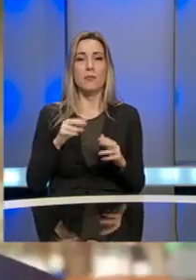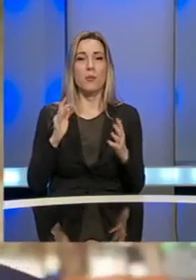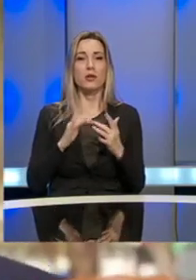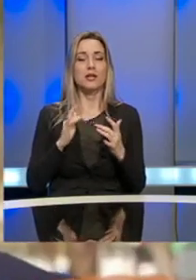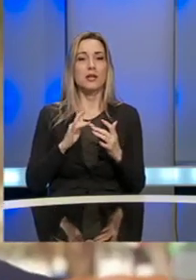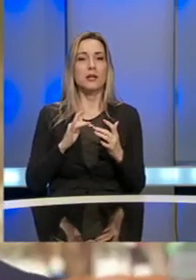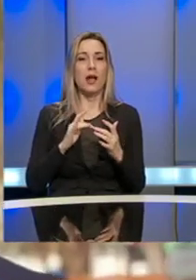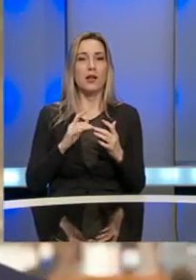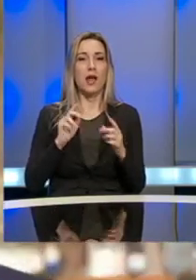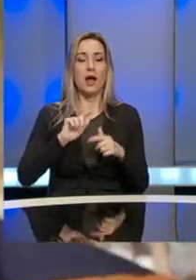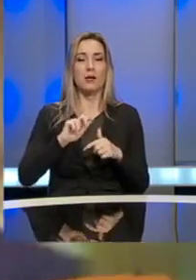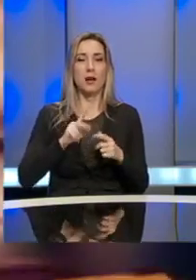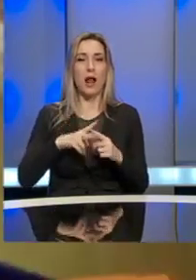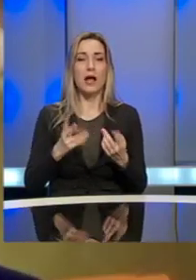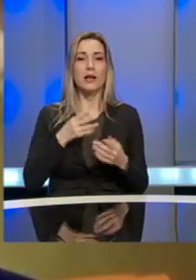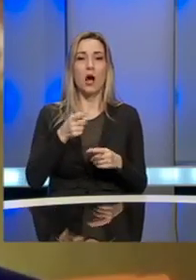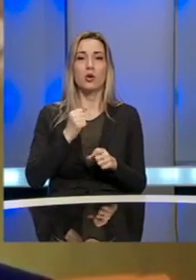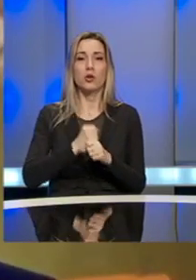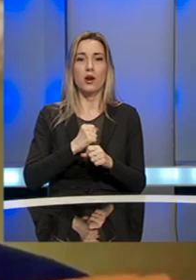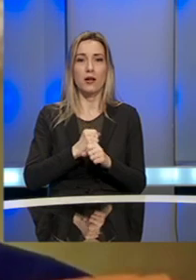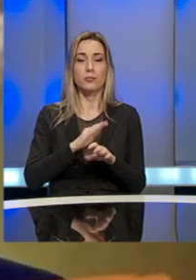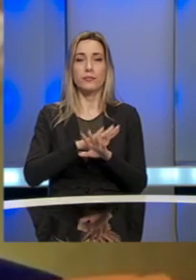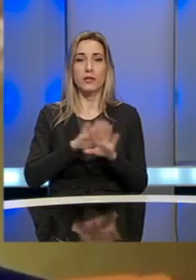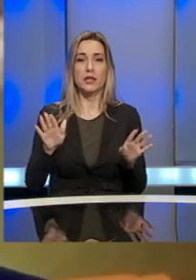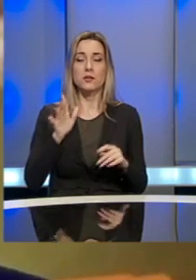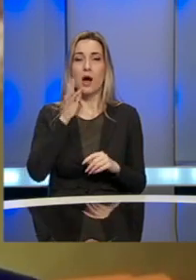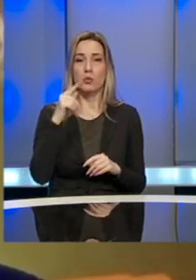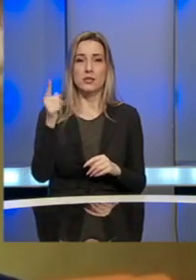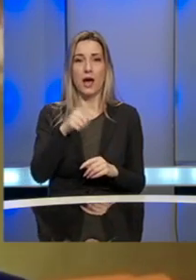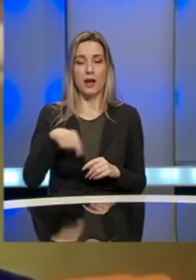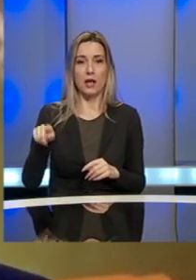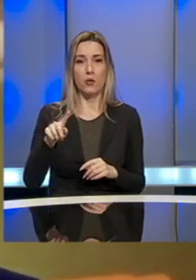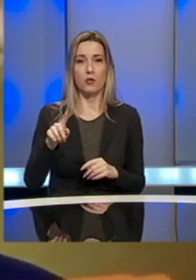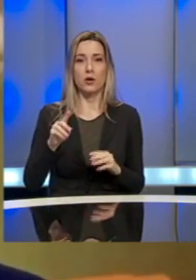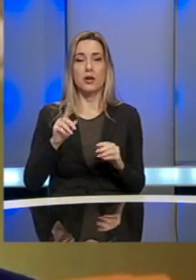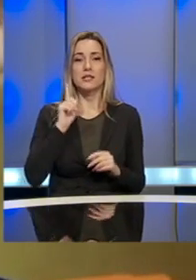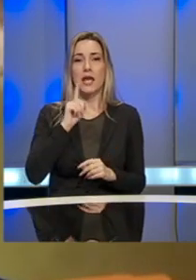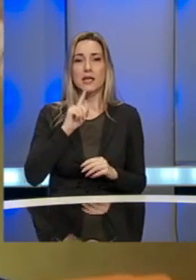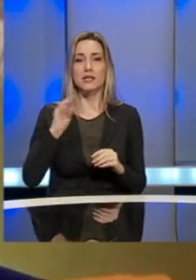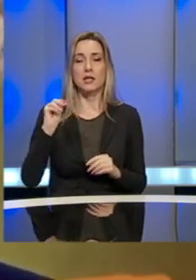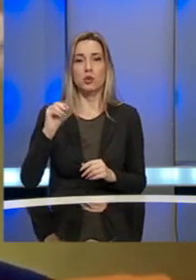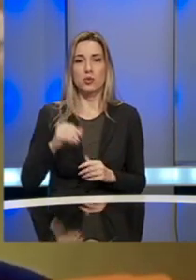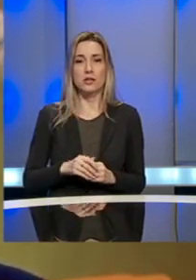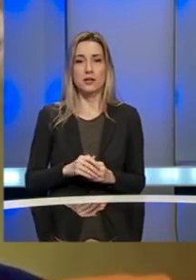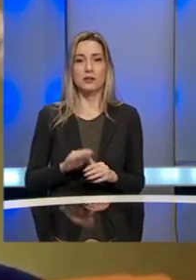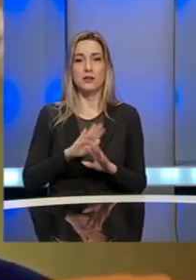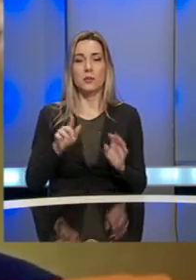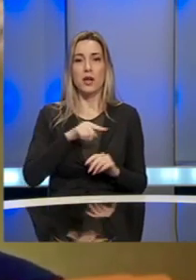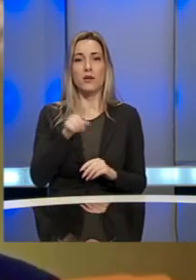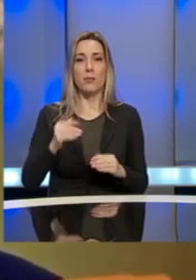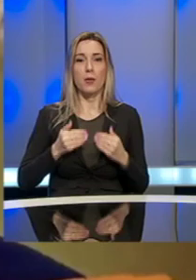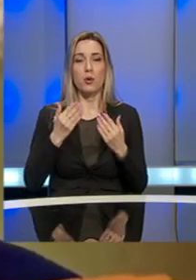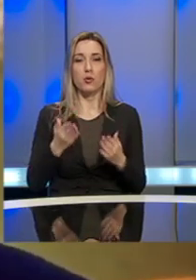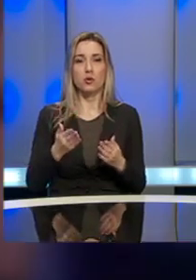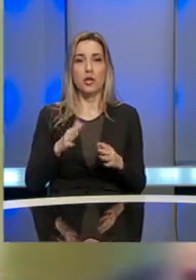alate kako to raditi. Tako da svima u Sarajevu, Zenici, Tuzli, svima vama